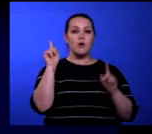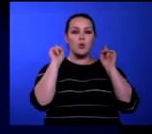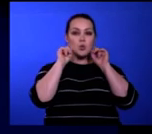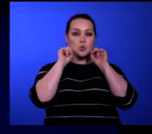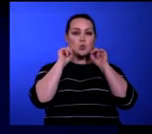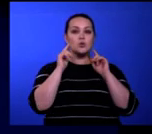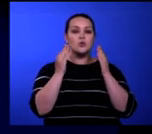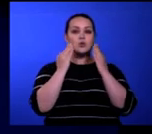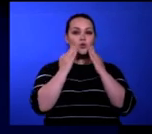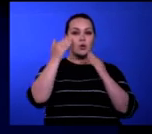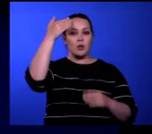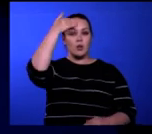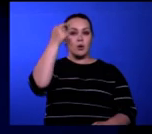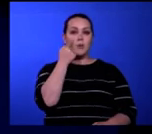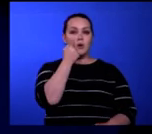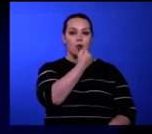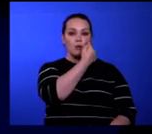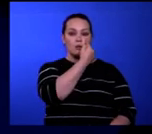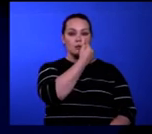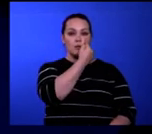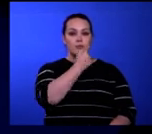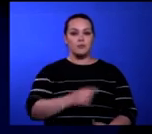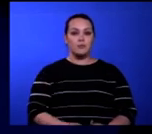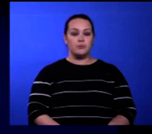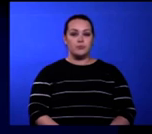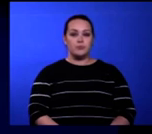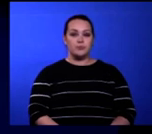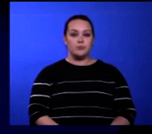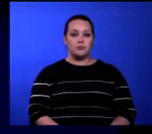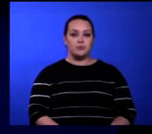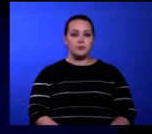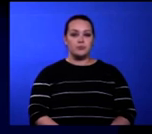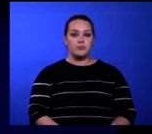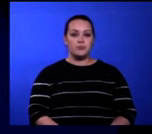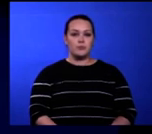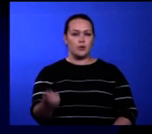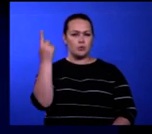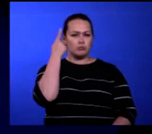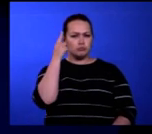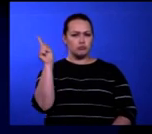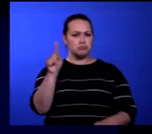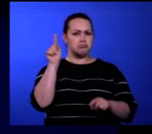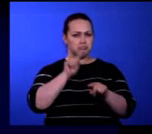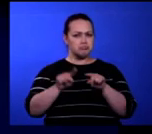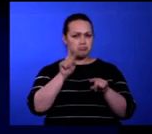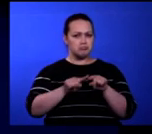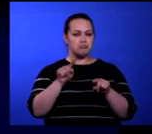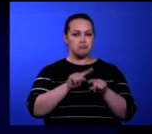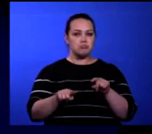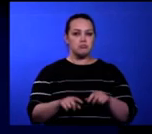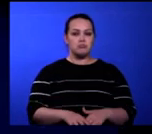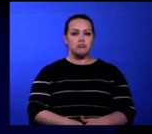лоб, глаза. Успели? Отлично. Я думаю, что скорость реакции вашей вас не